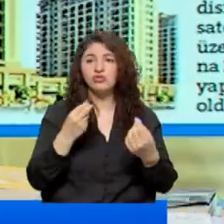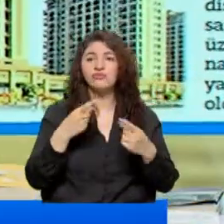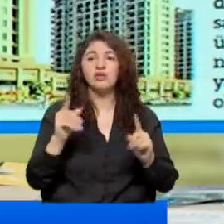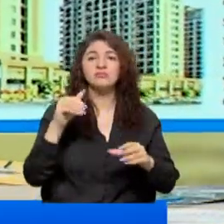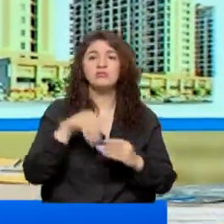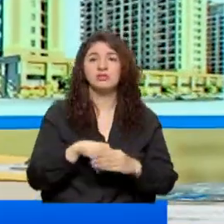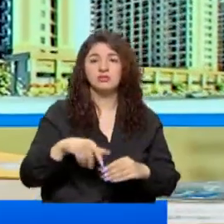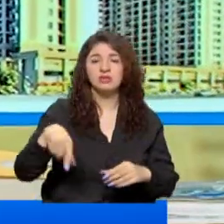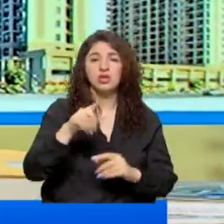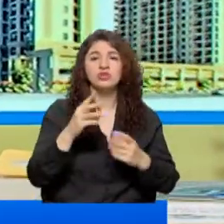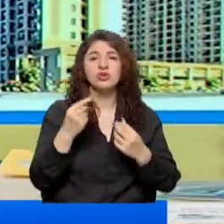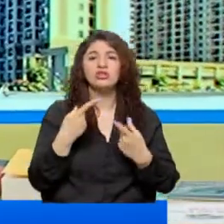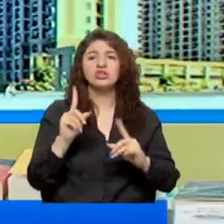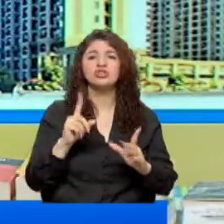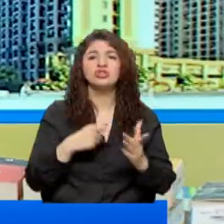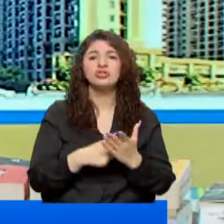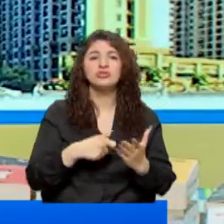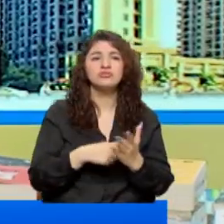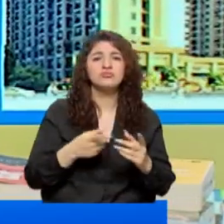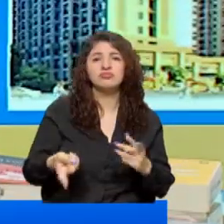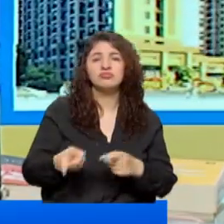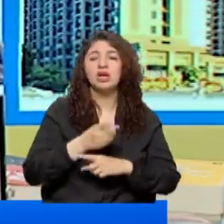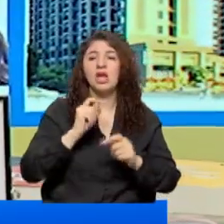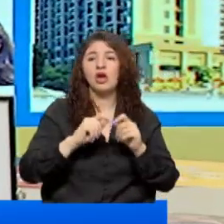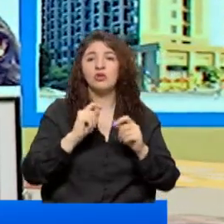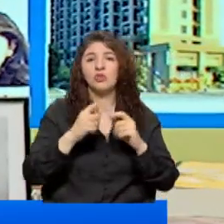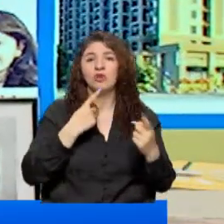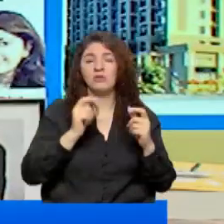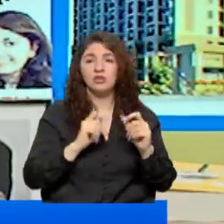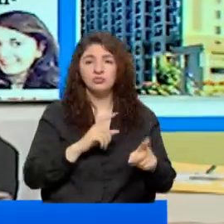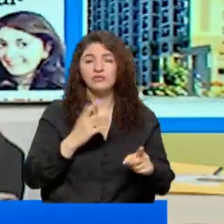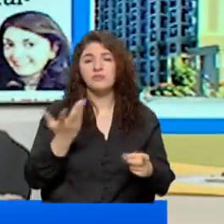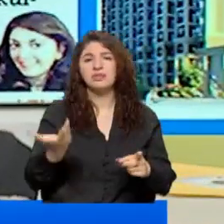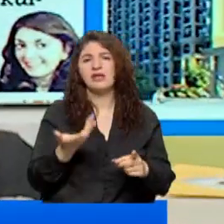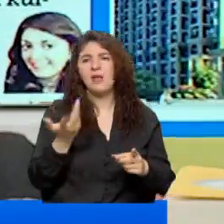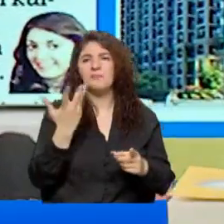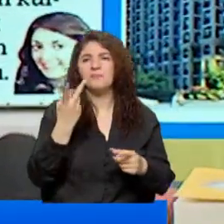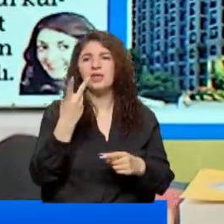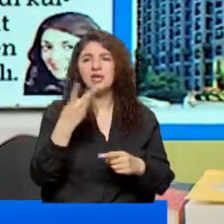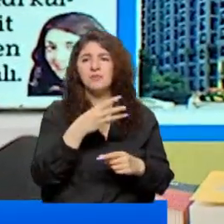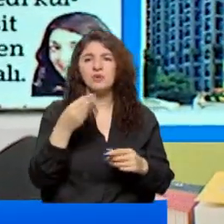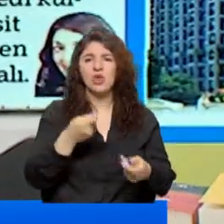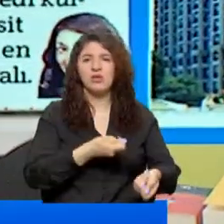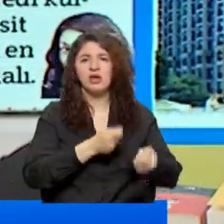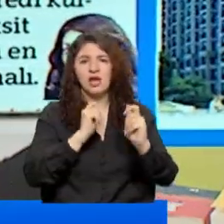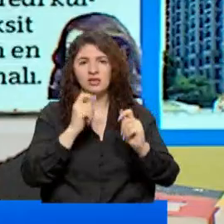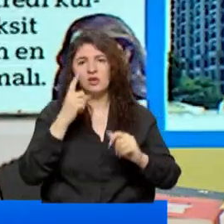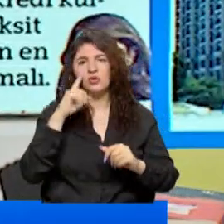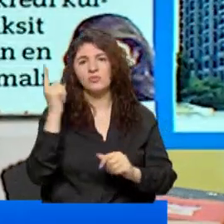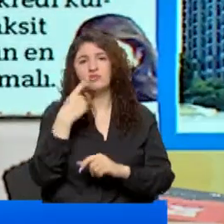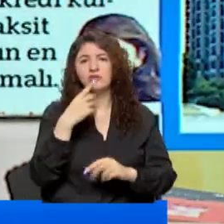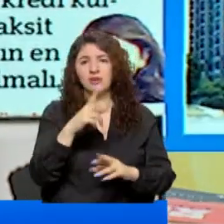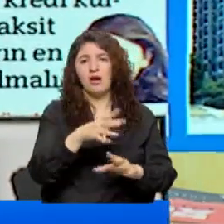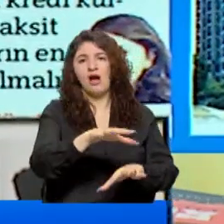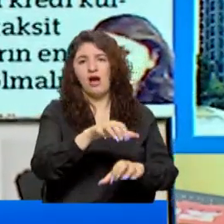partilerden değişik isimlerle Ayrıca ekonomisine de konuşmuşlar ve mesela iki milyonluk Kredi hükümetin